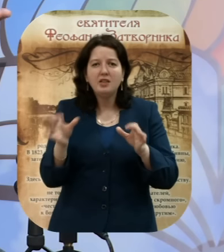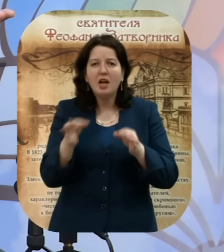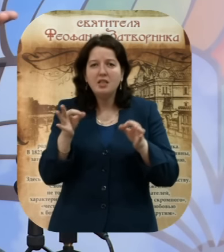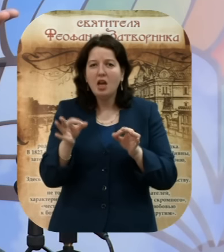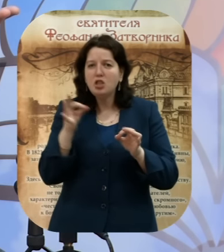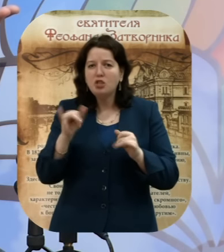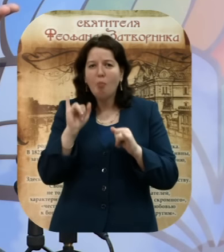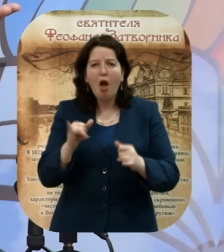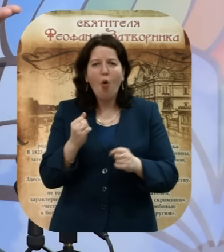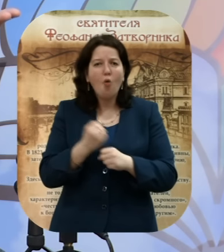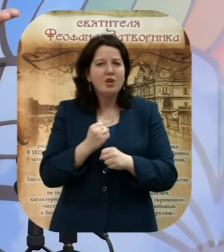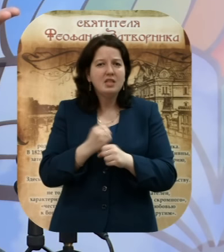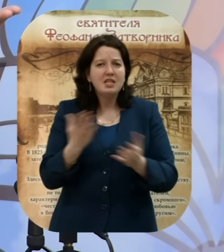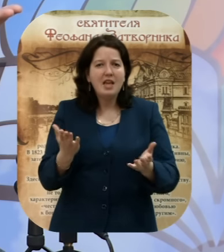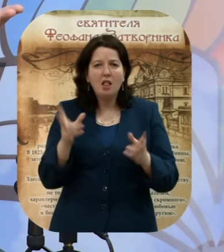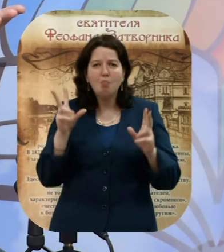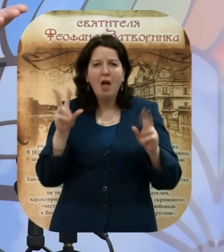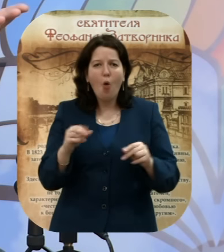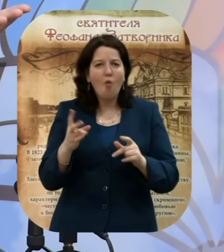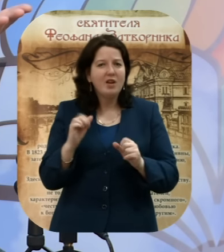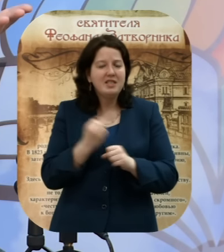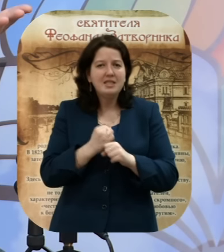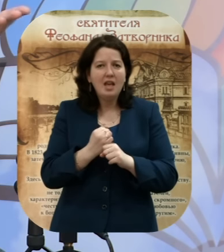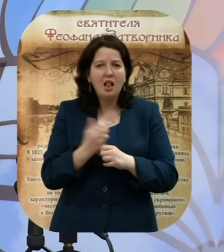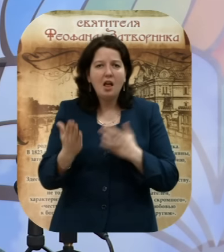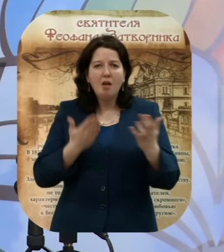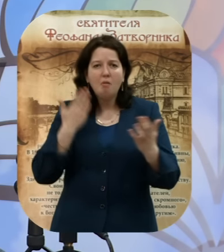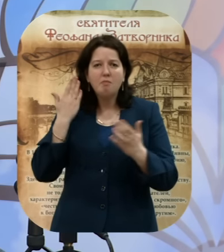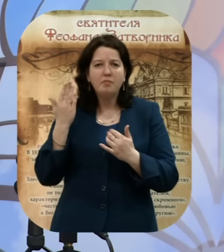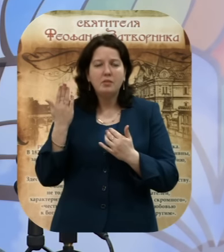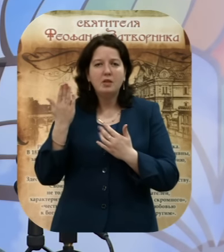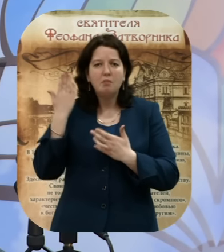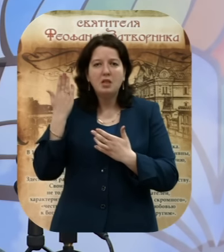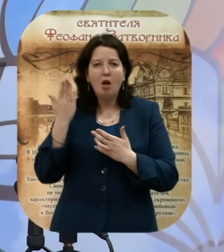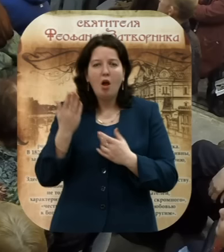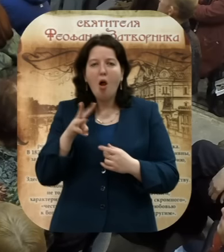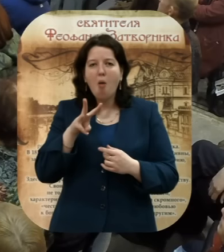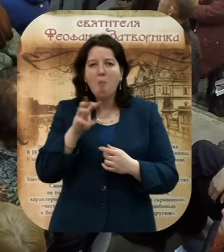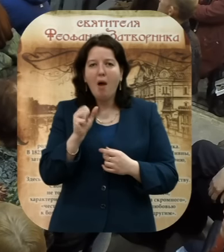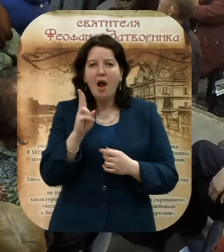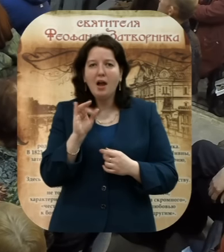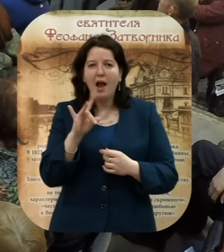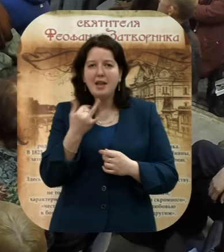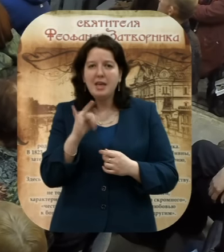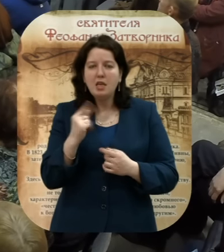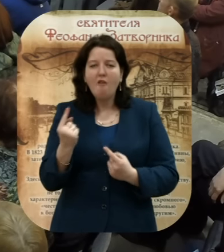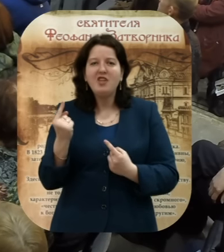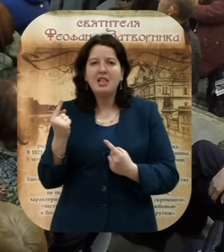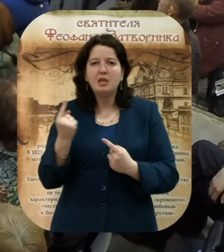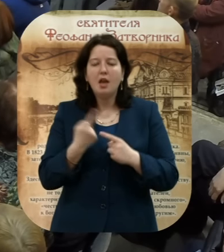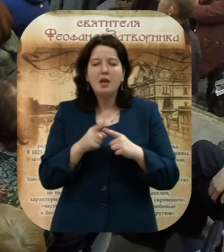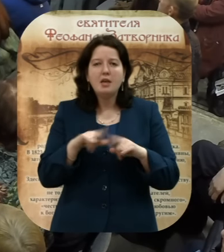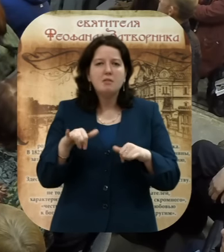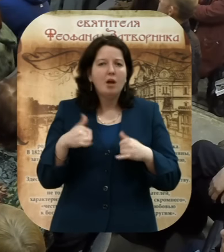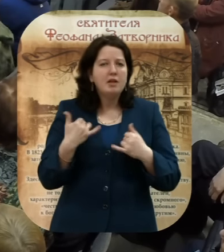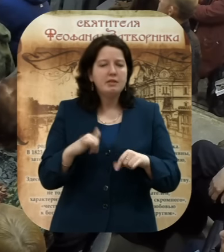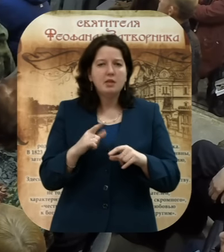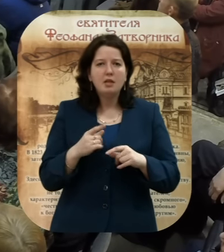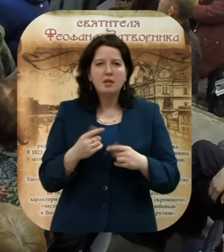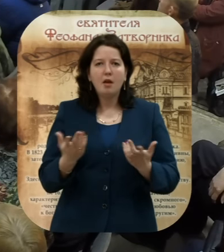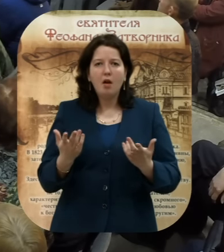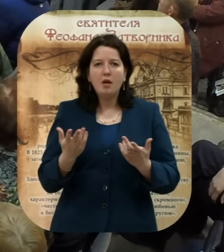ничего благого, доброго перед тобой». Макарий Великий. Вот вы знаете, это же поразительные вещи.